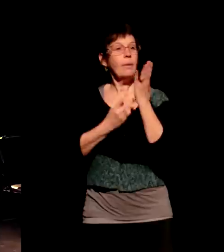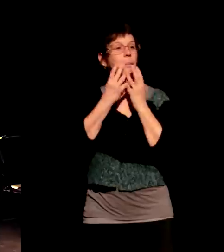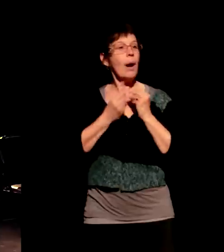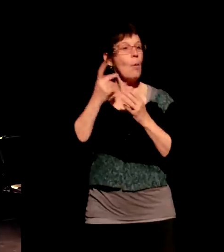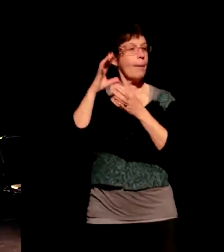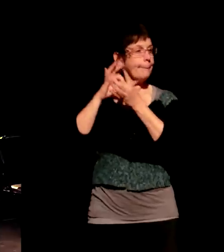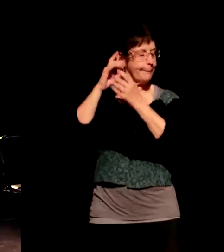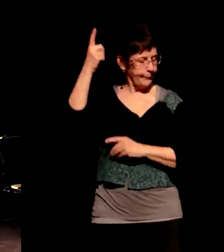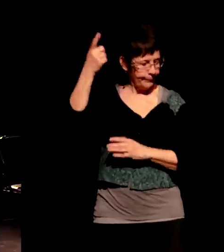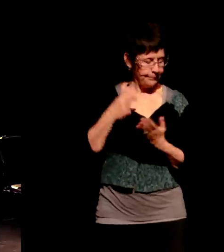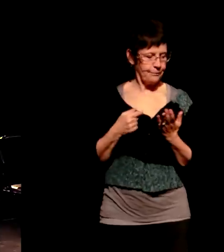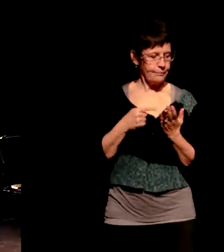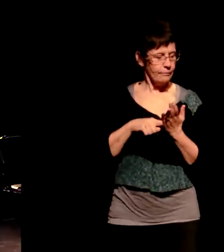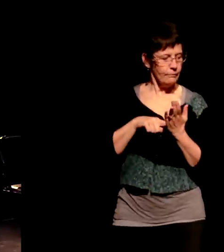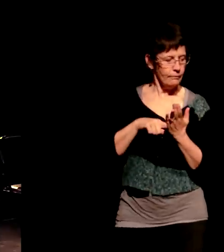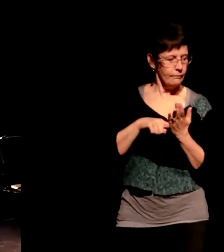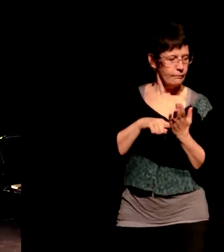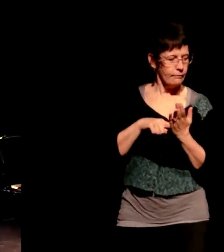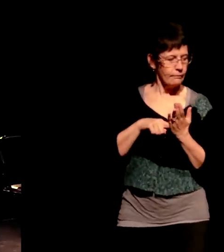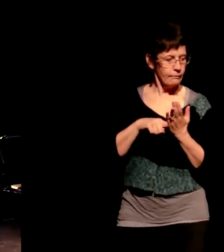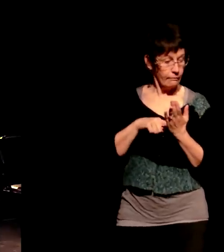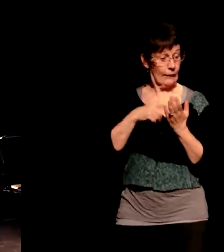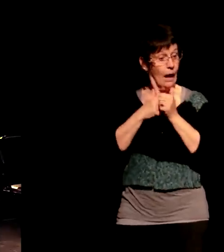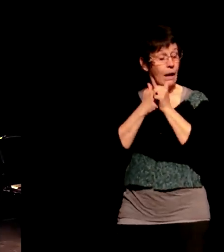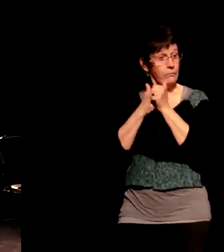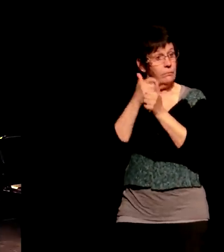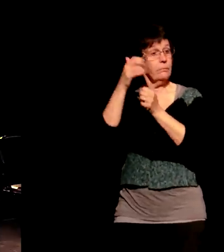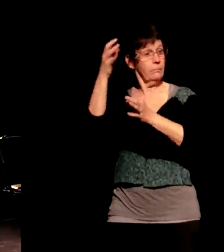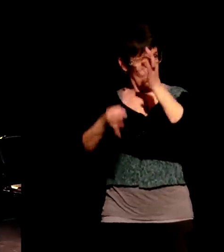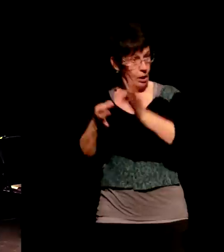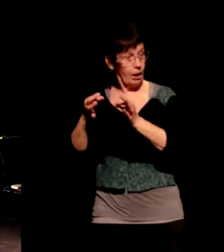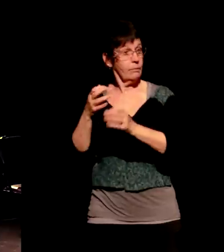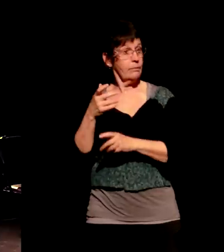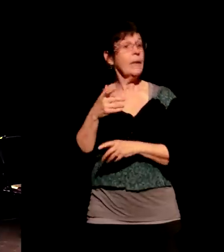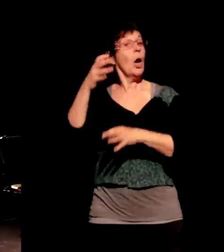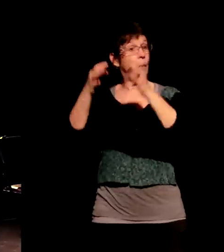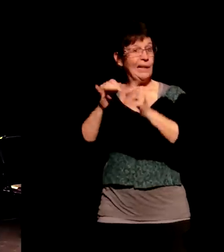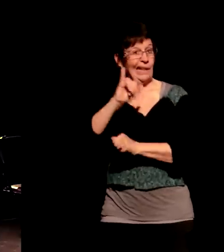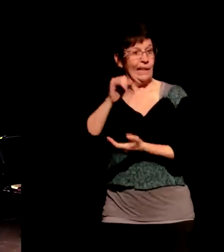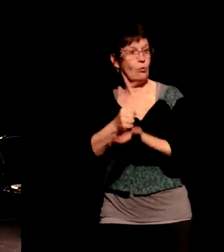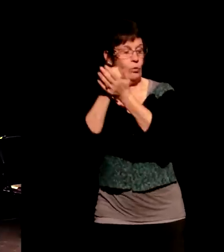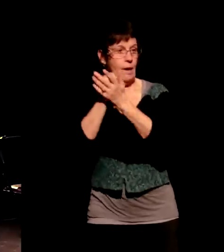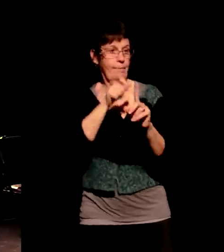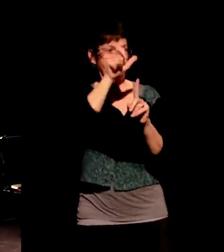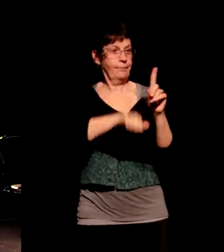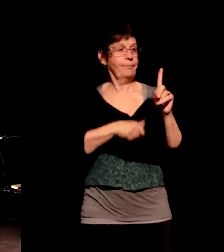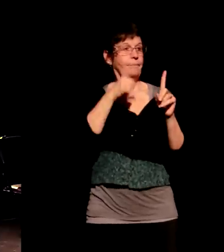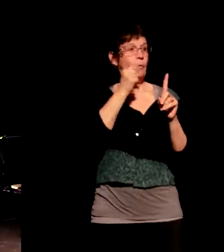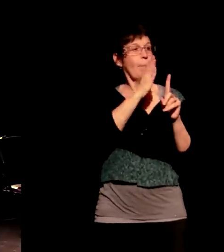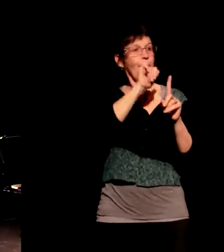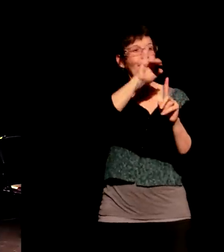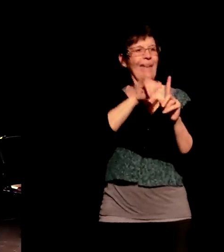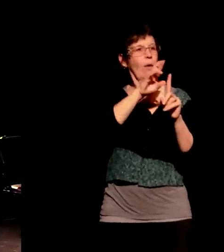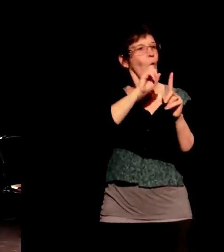Donc ils sont attaqués en justice, il y a un procès. Au procès, ils reçoivent le soutien de François Bayrou, membre de l'opposition